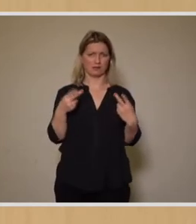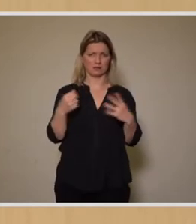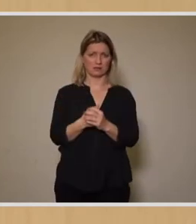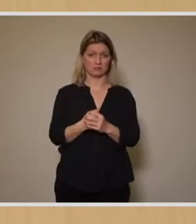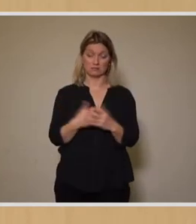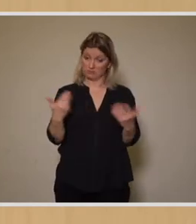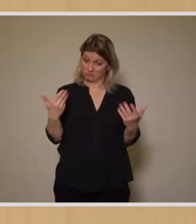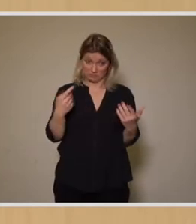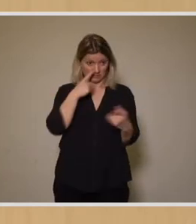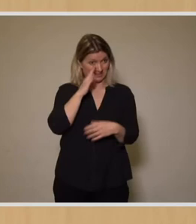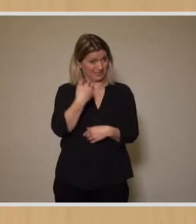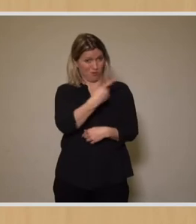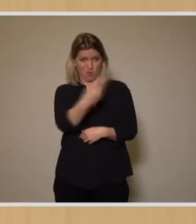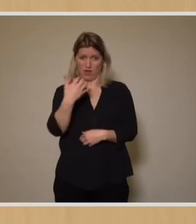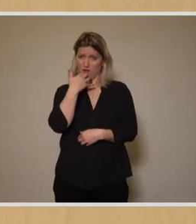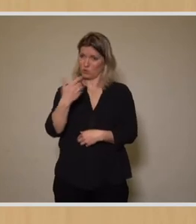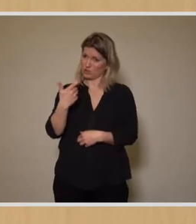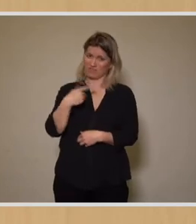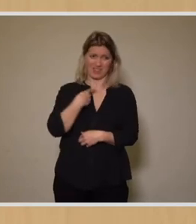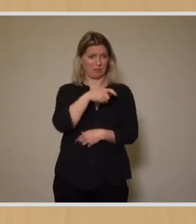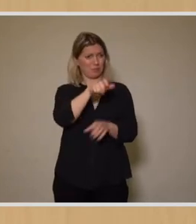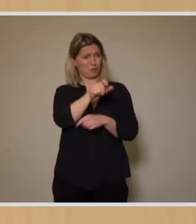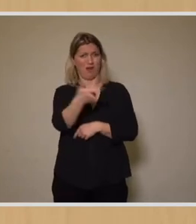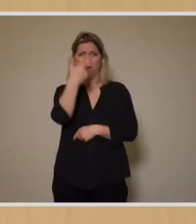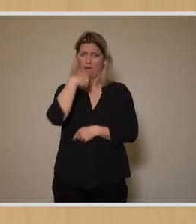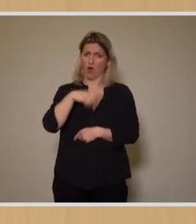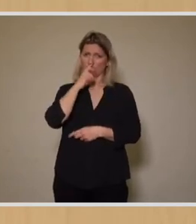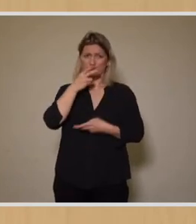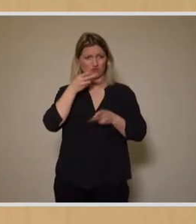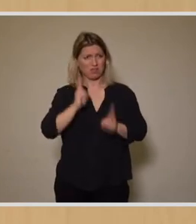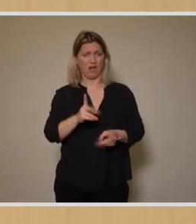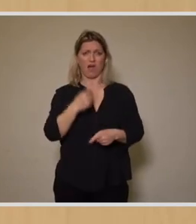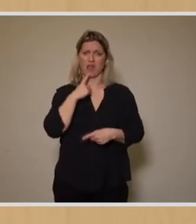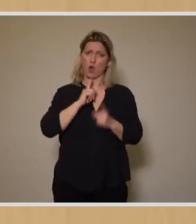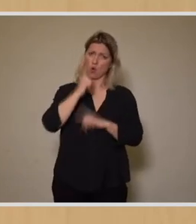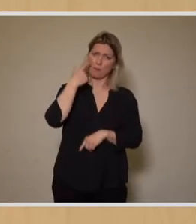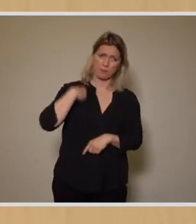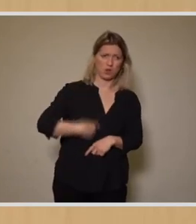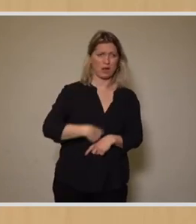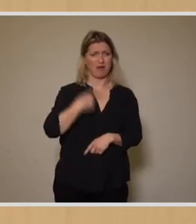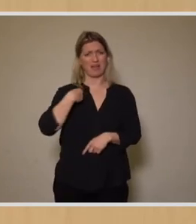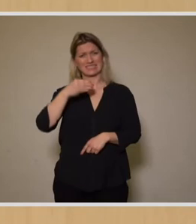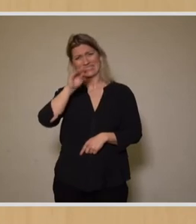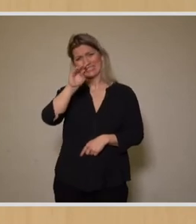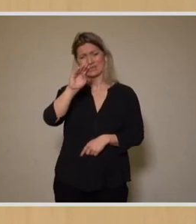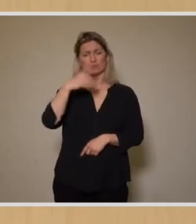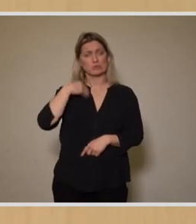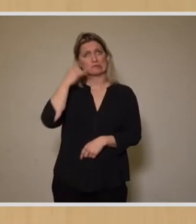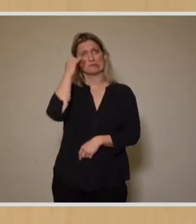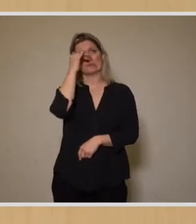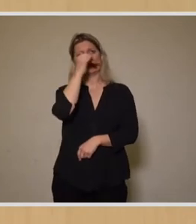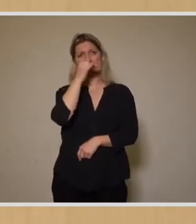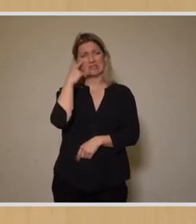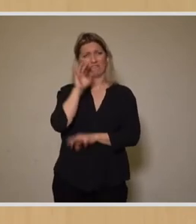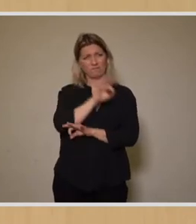des Stadtrates und ein Auftrag an den Stadtrat und auch ein Auftrag an den Oberbürgermeister, sich Gedanken zu machen, wie